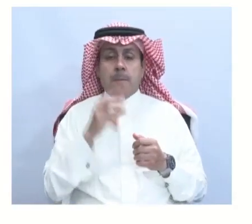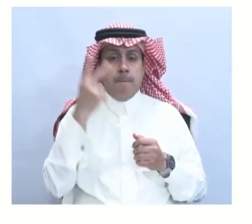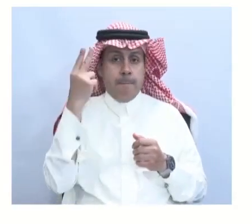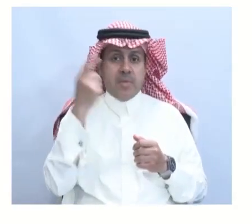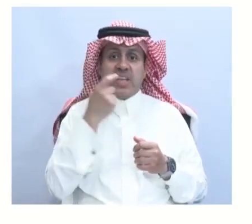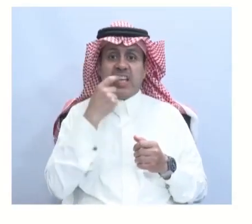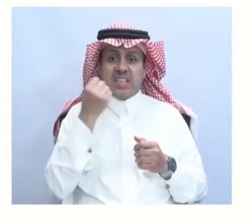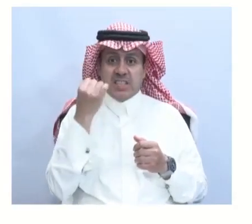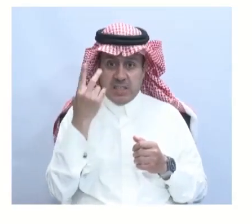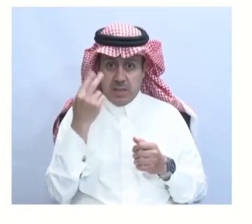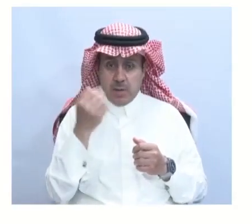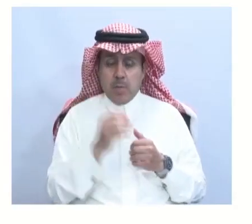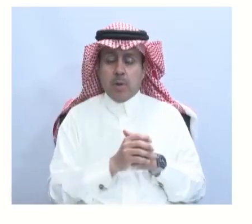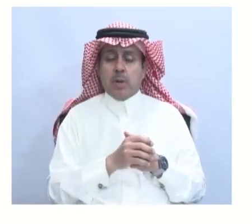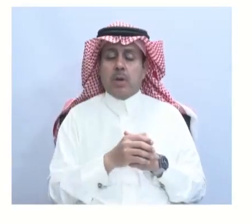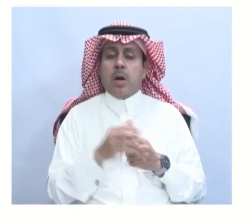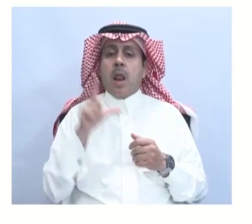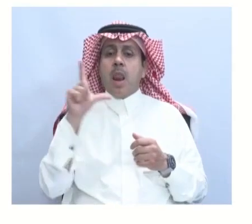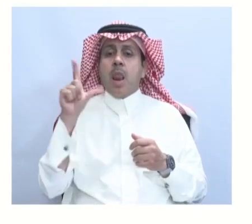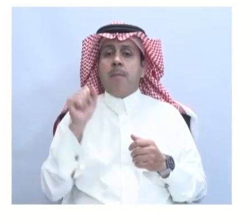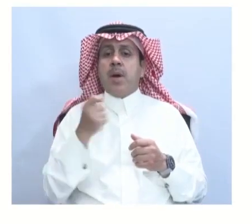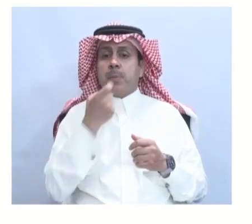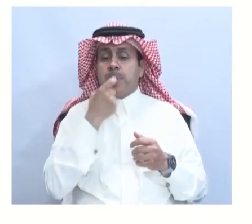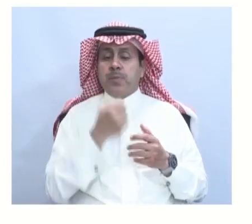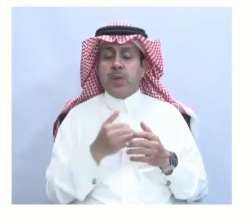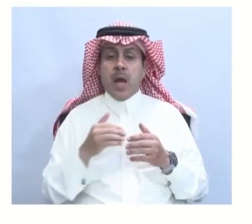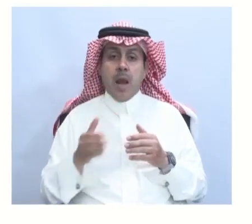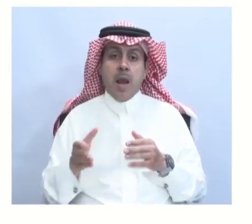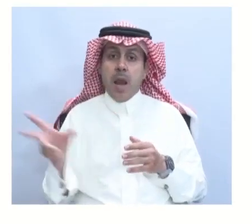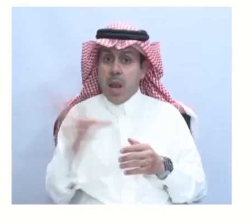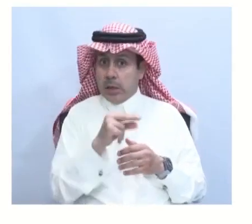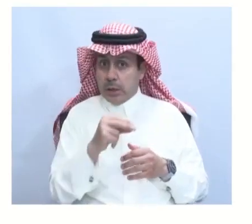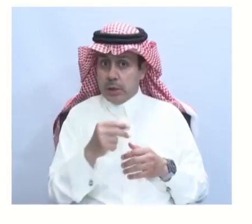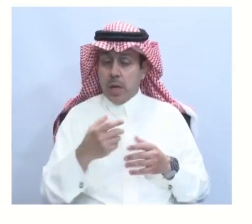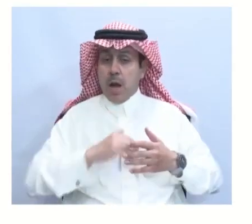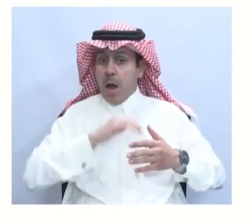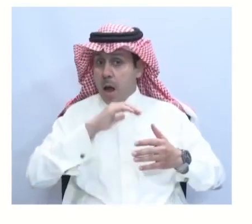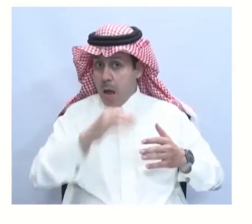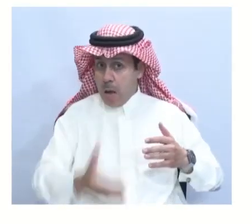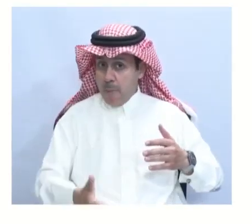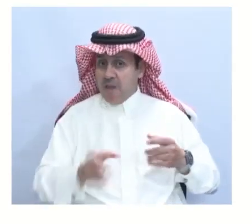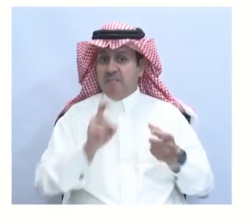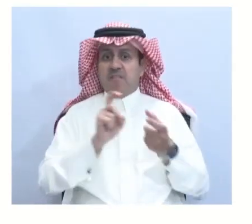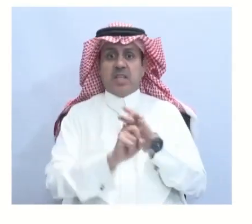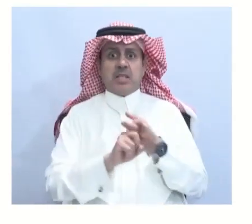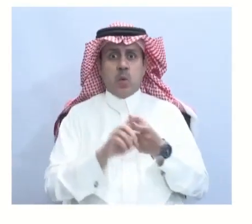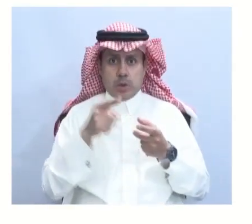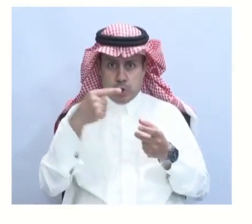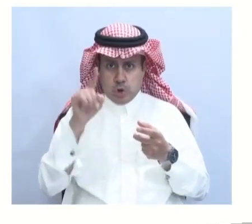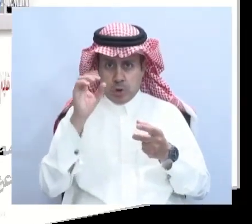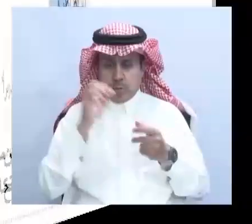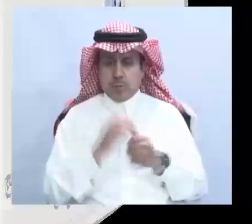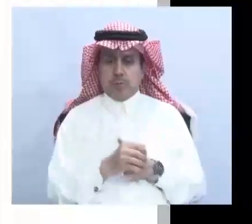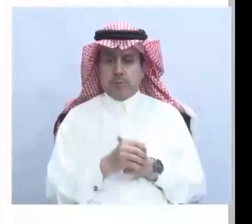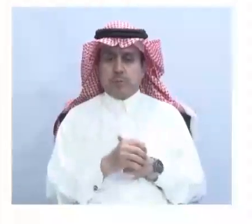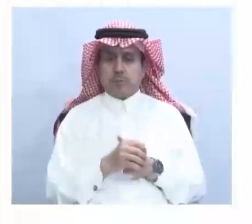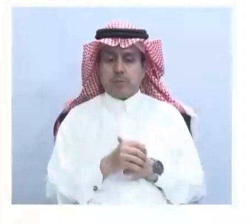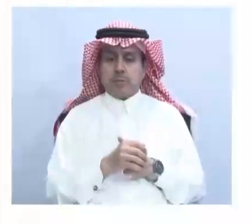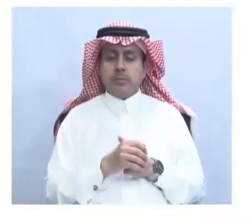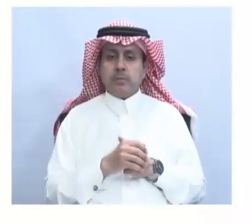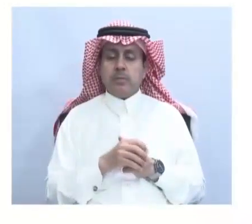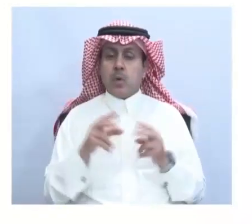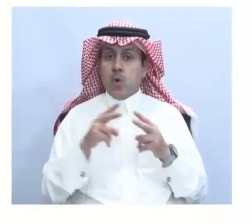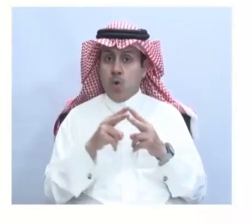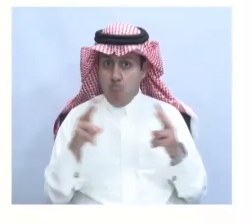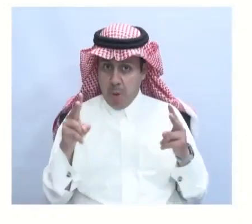الحولين لبنا نتج عن حمل في نكاح صحيح اذا هذا التعريف يدخل